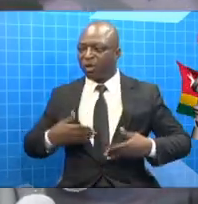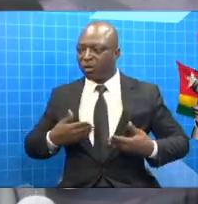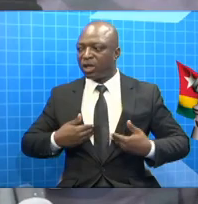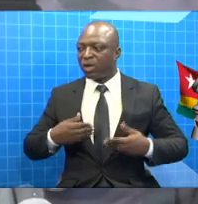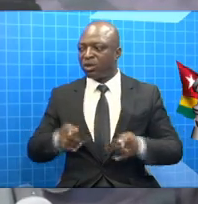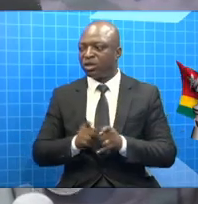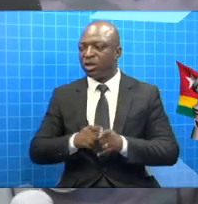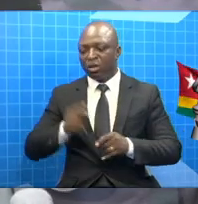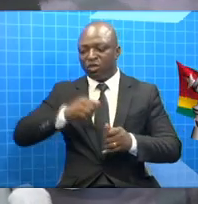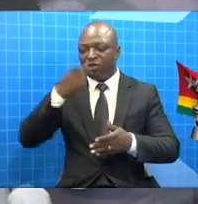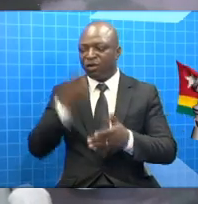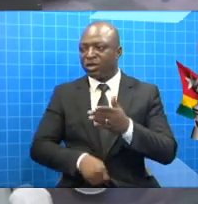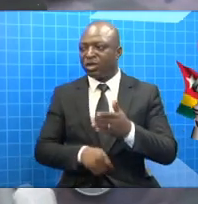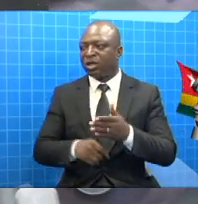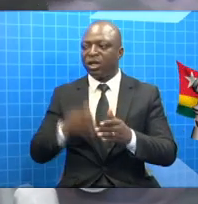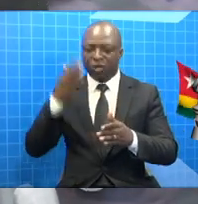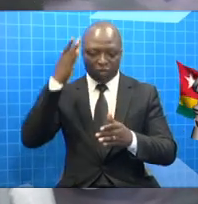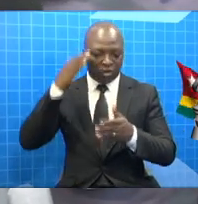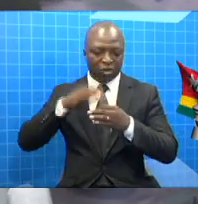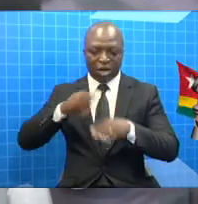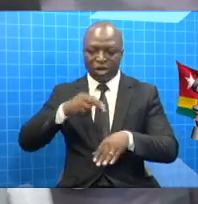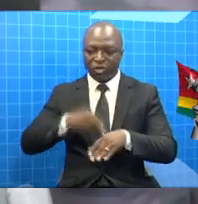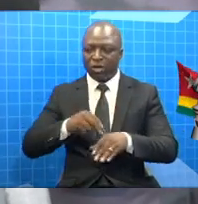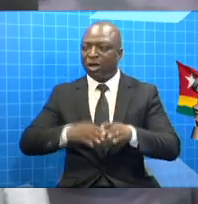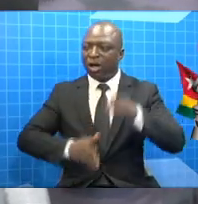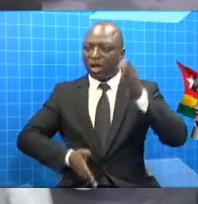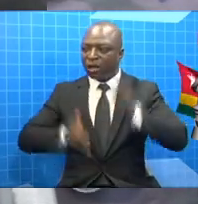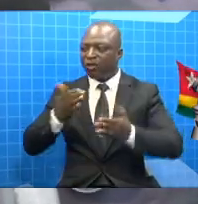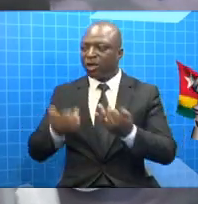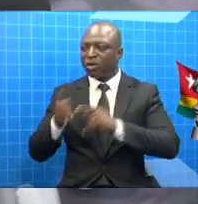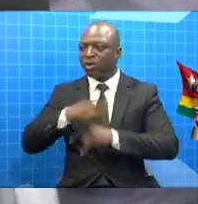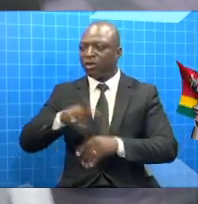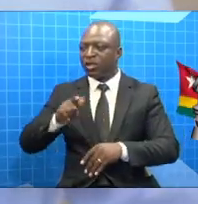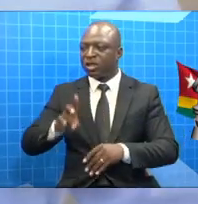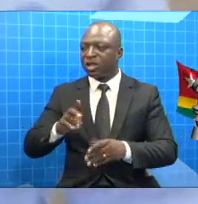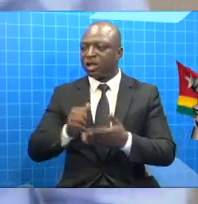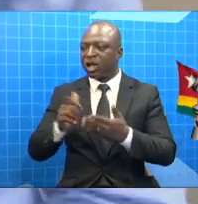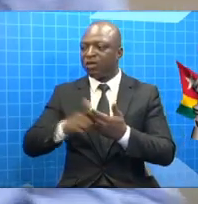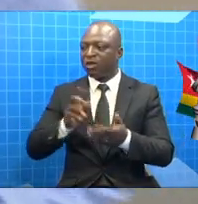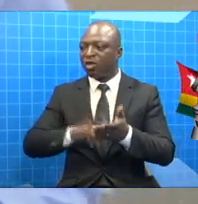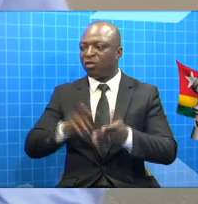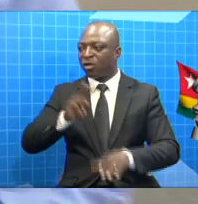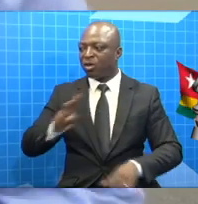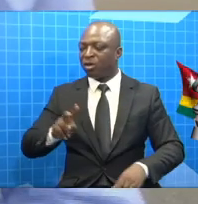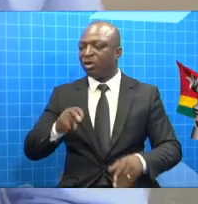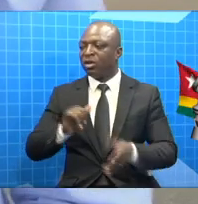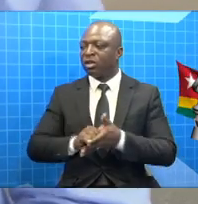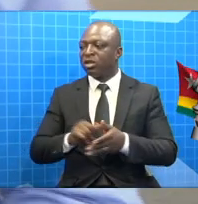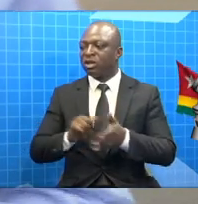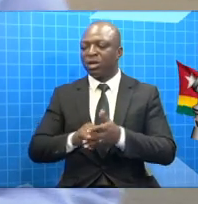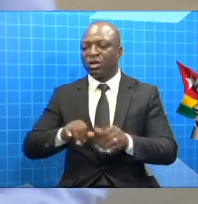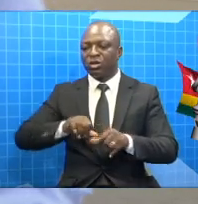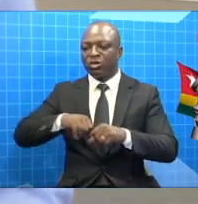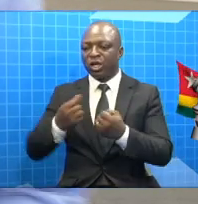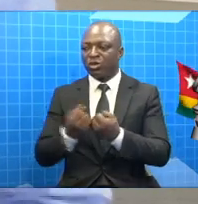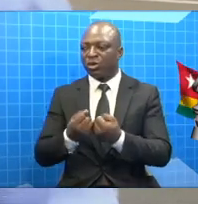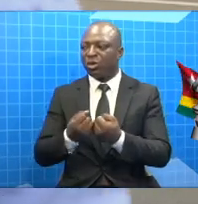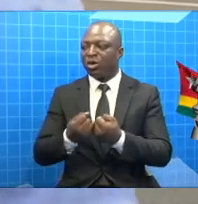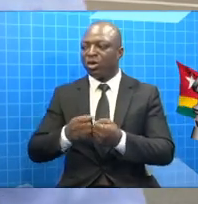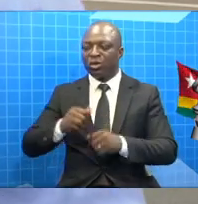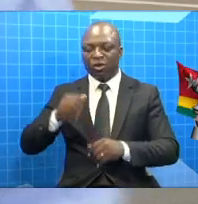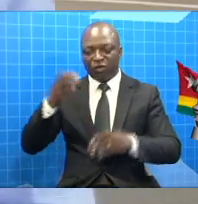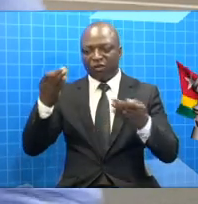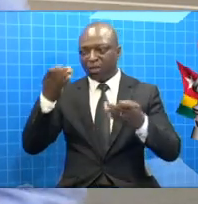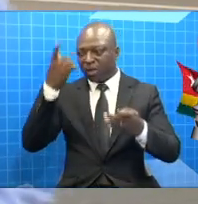pouvoir valoriser les couleurs de la nation en défilant aujourd'hui le 27 avril 2022. Ce matin, c'est une atmosphère de fête puisque nous